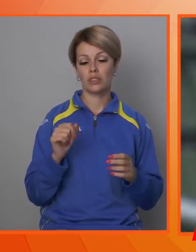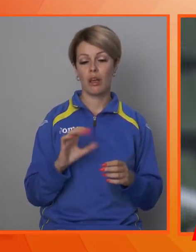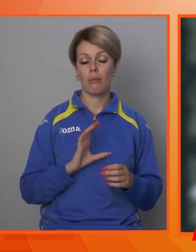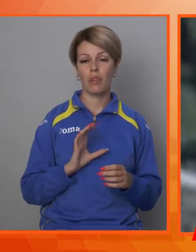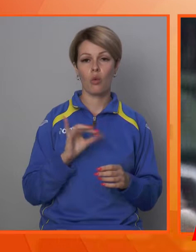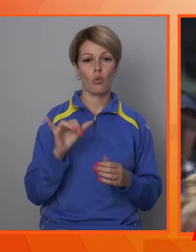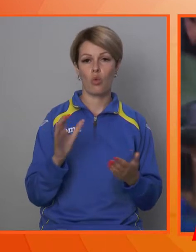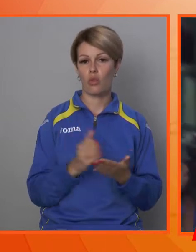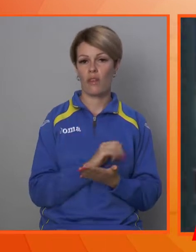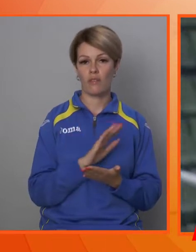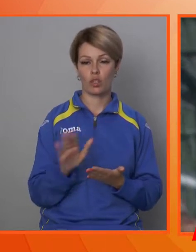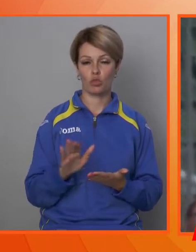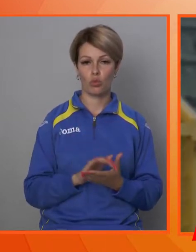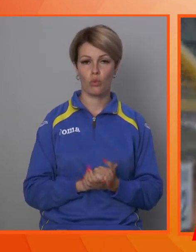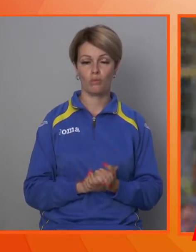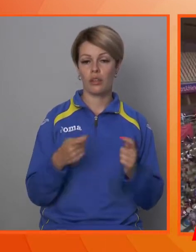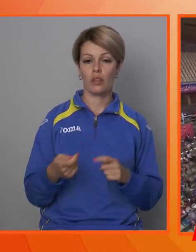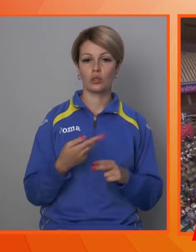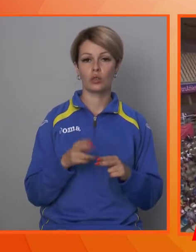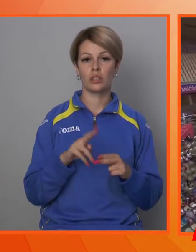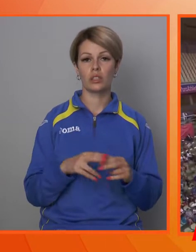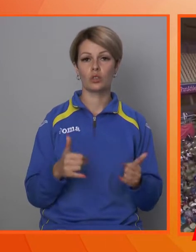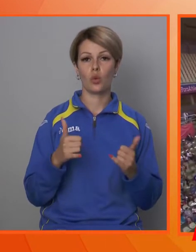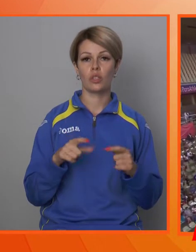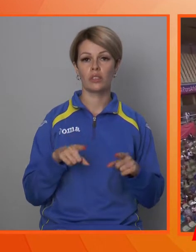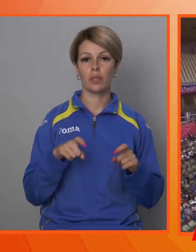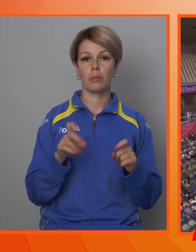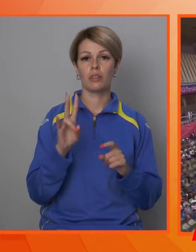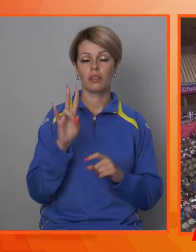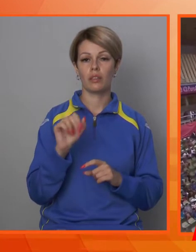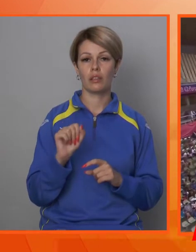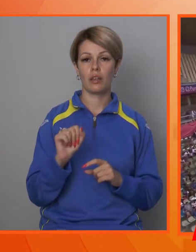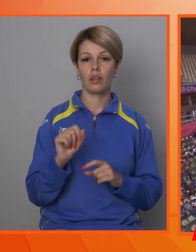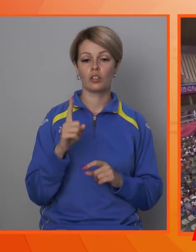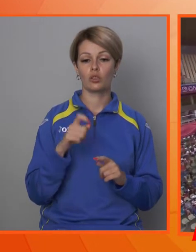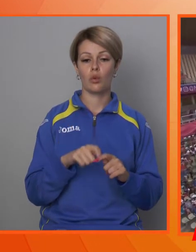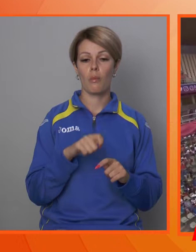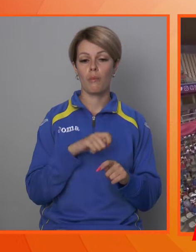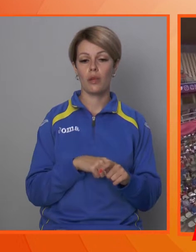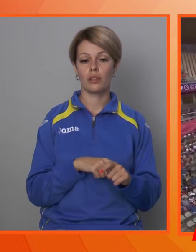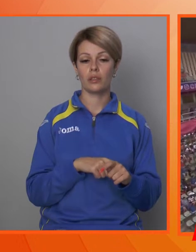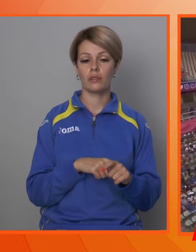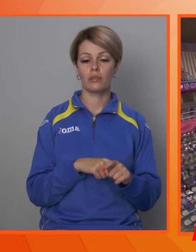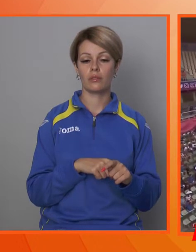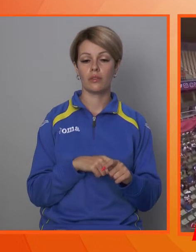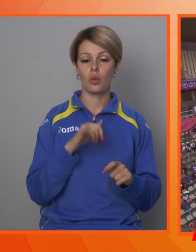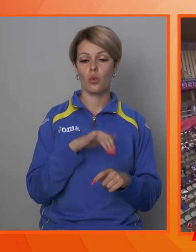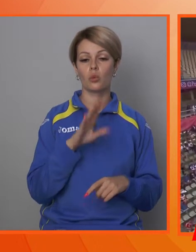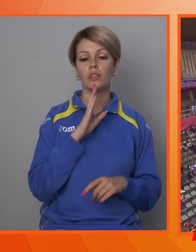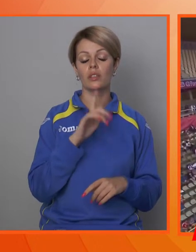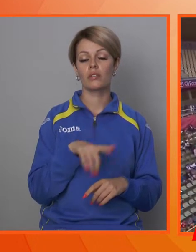нього не вийшло. Сьогодні забіг на 100 метрів у